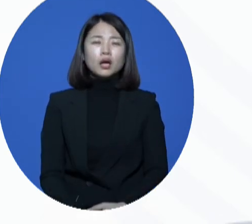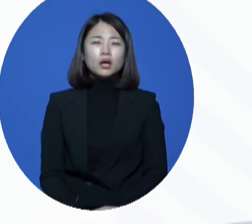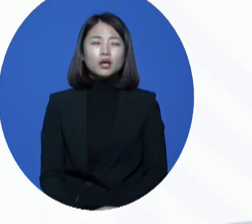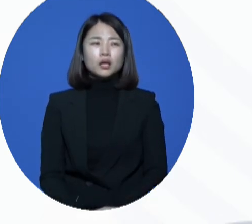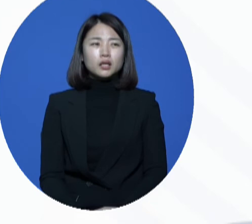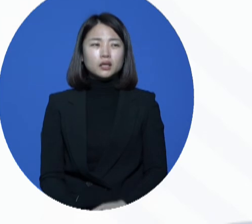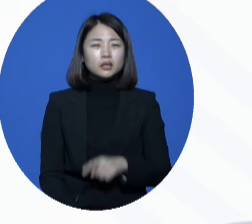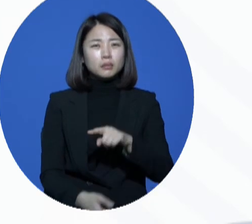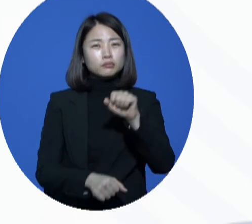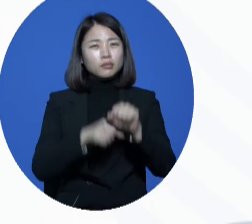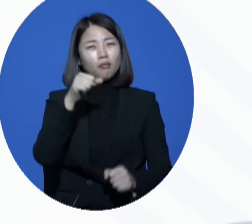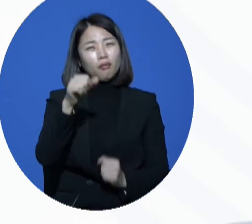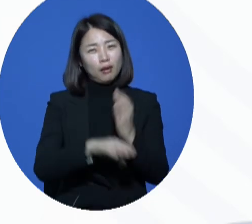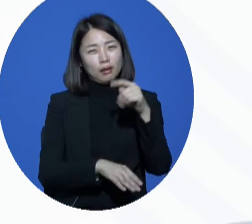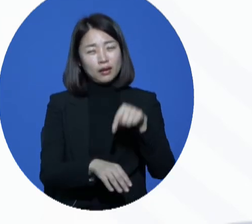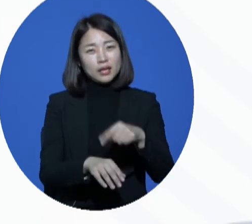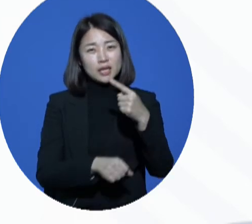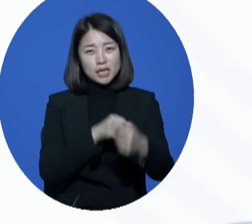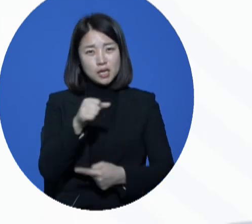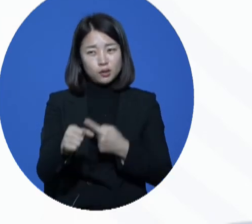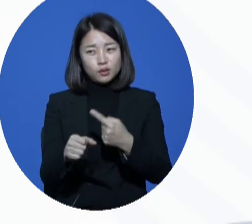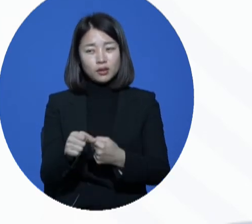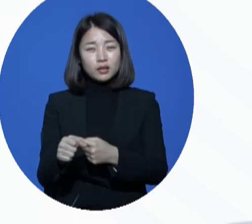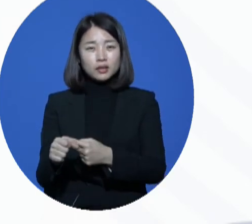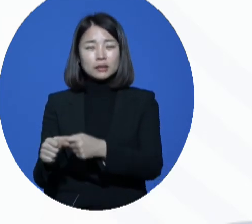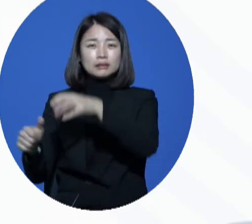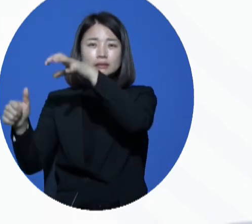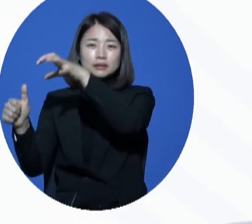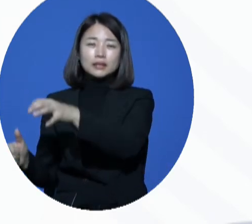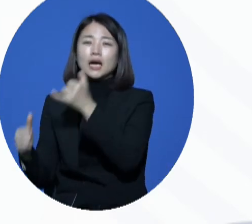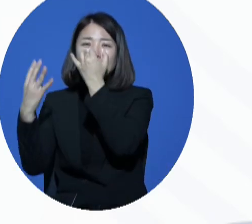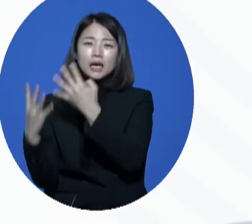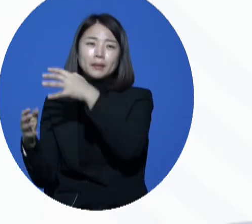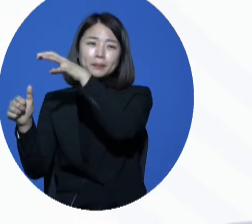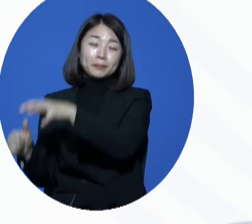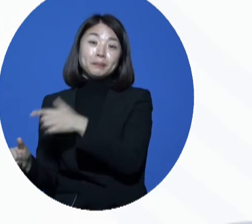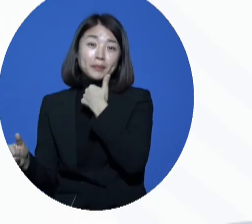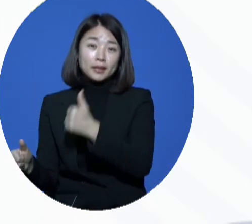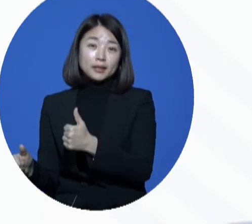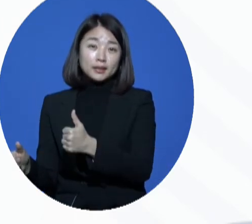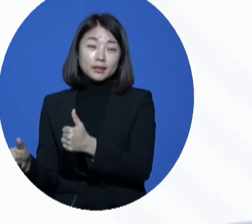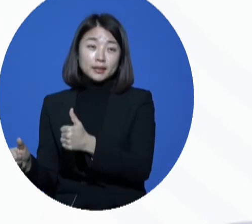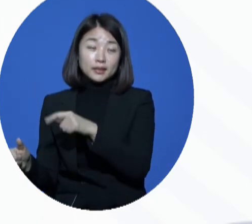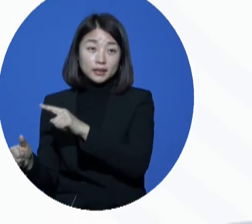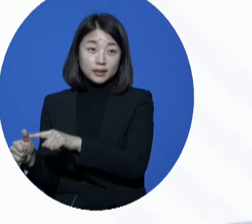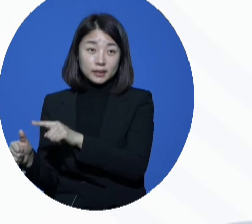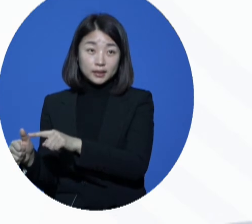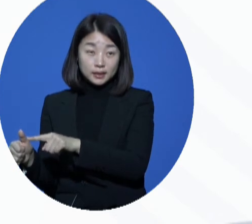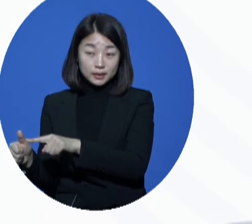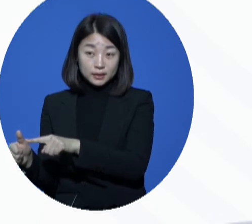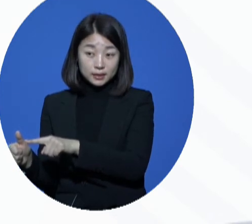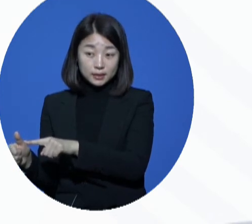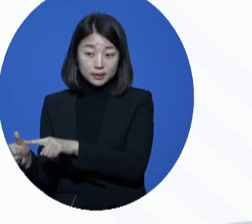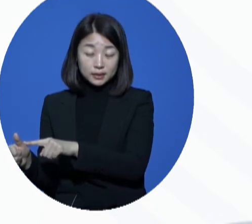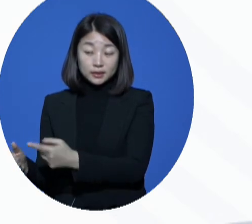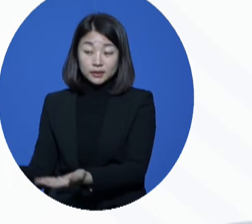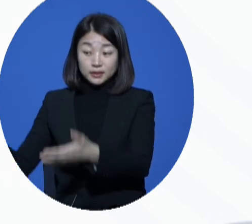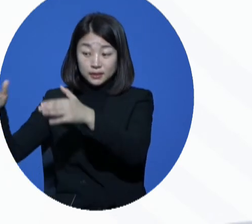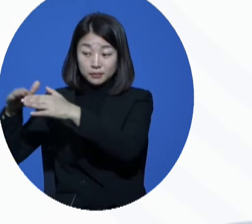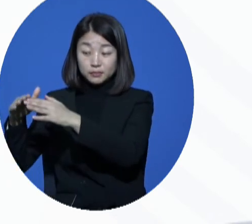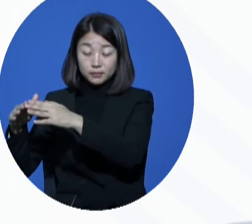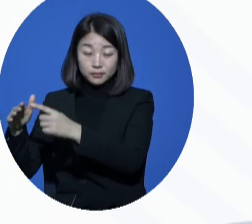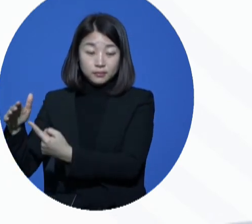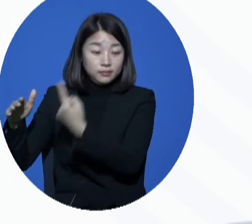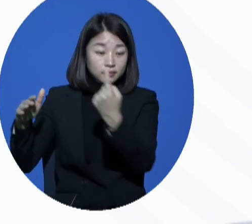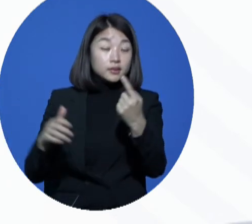문제 행동이 너무 심해서 1년 동안 감금돼 있기도 했다고 합니다. 이분도 이제 나오게 됐는데요. 20년 시설에서 나온